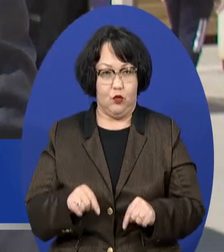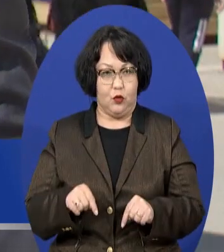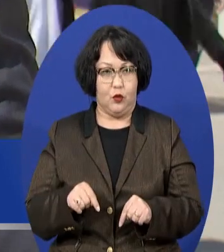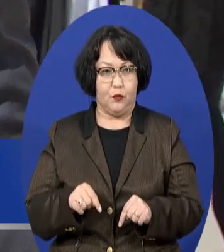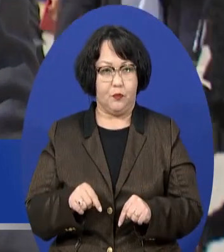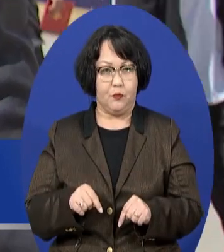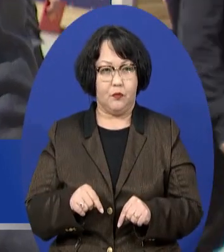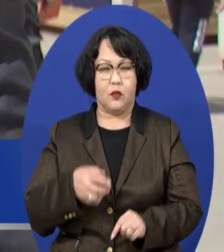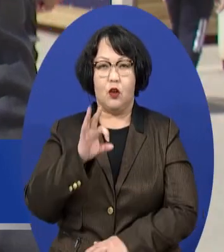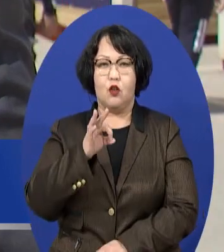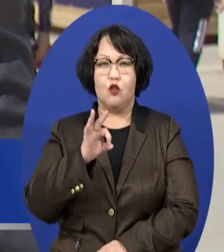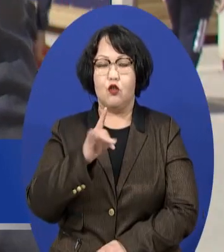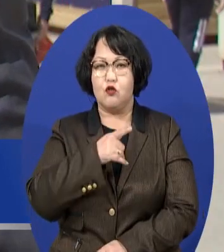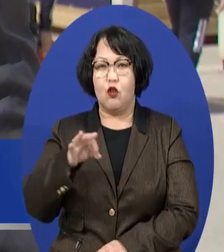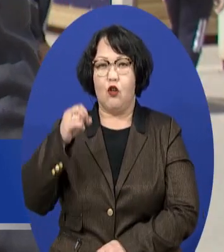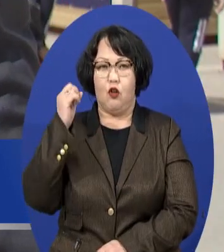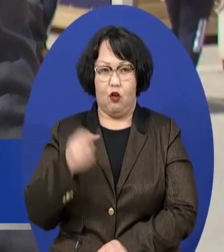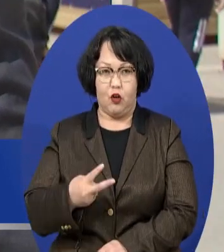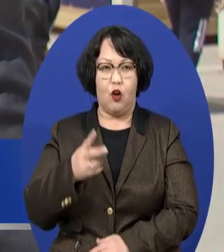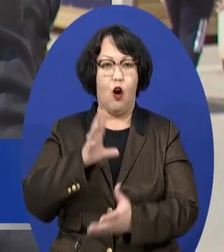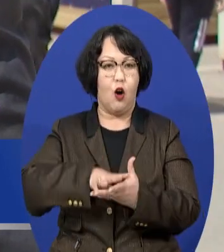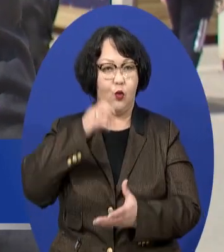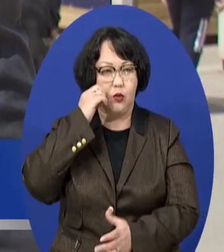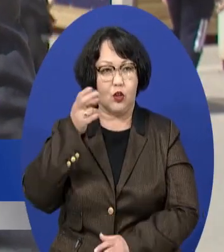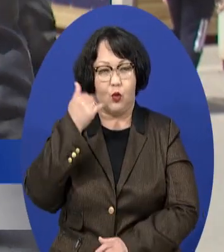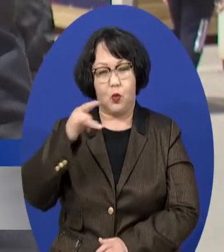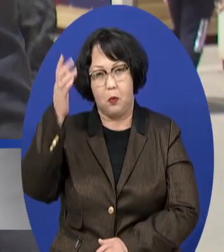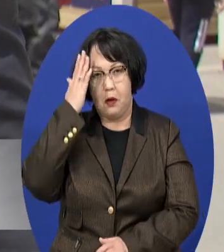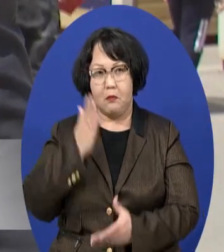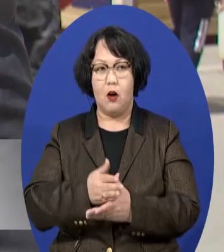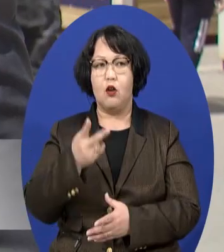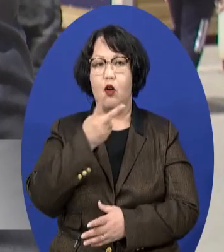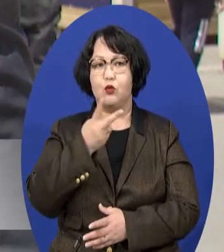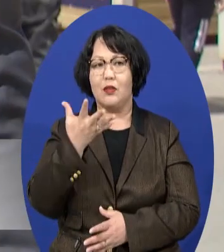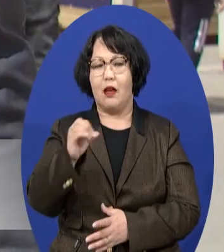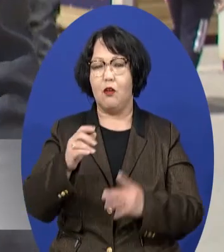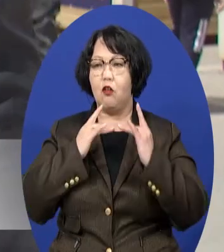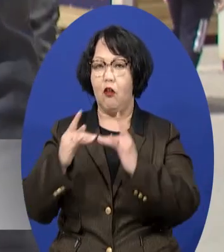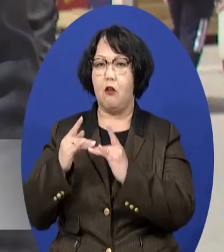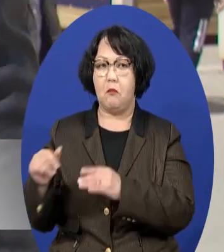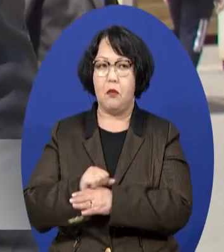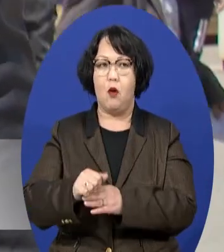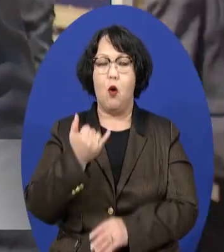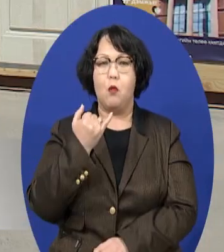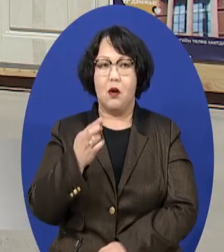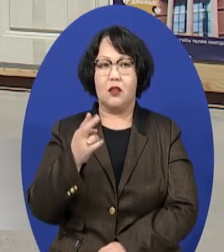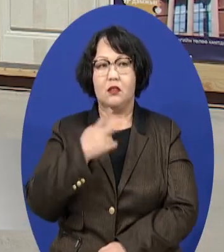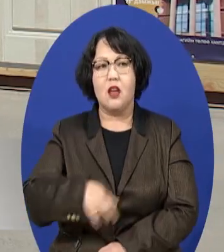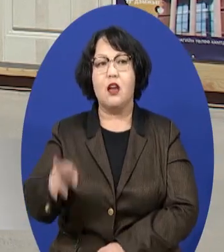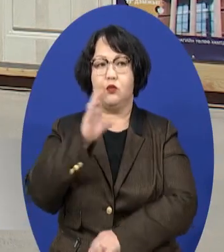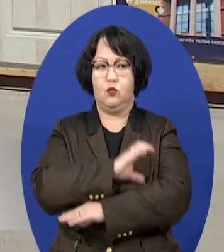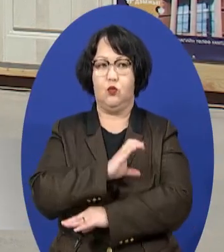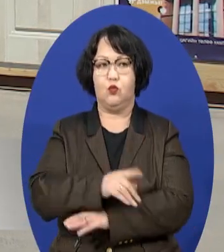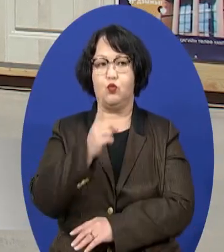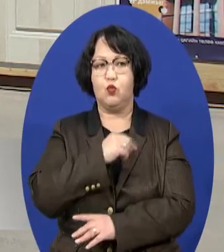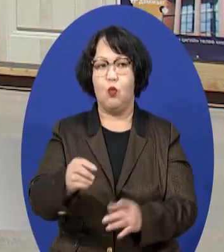нөргөө 2 гээд оюутны байр байгаа. Энэ дээр одоо 250 орд яг дилэгдэд байна. За мөн дараа нь Улаанбаатар дээд сургууль гэдэг энэ дэр